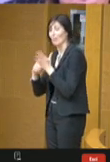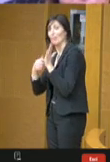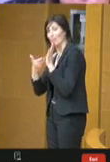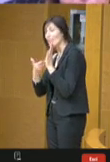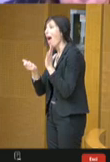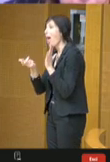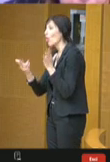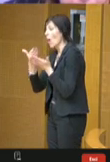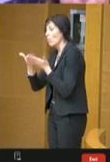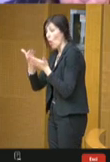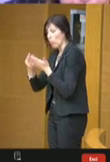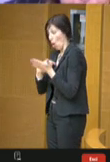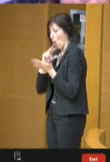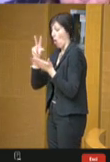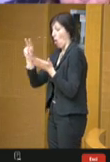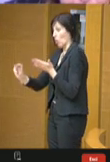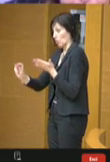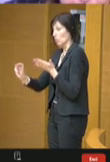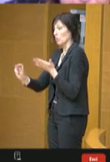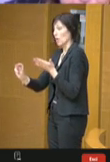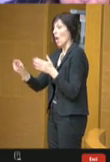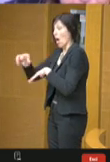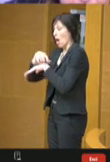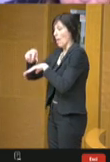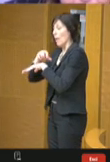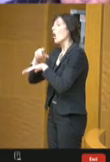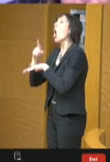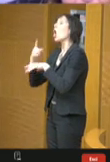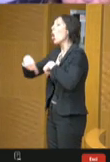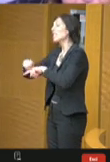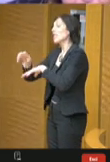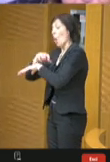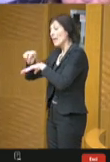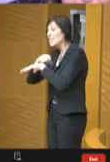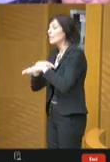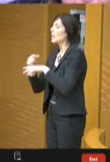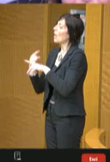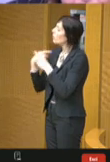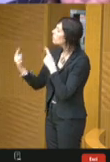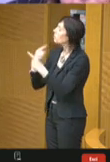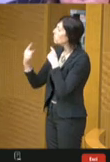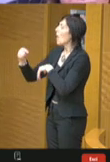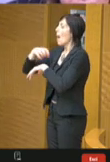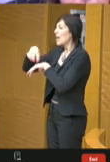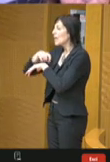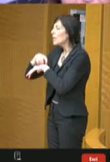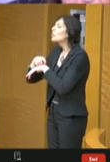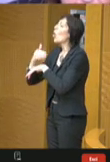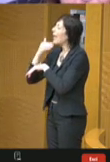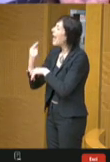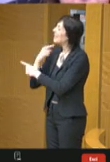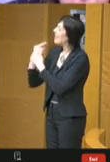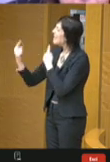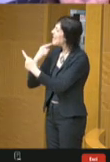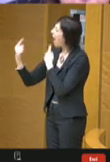poi ho portato in Consiglio dei Ministri o che stiamo realizzando come Ministero sono nate anche da un dialogo